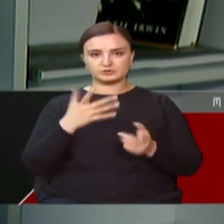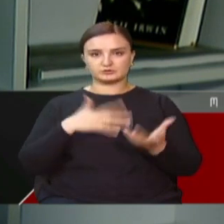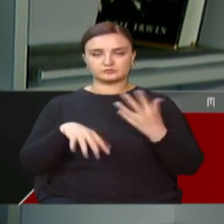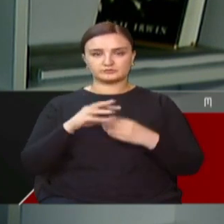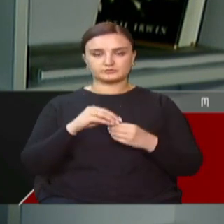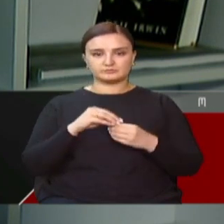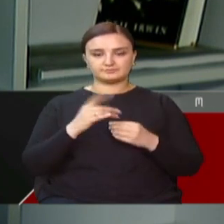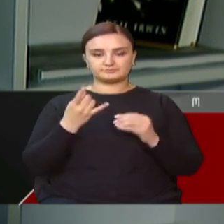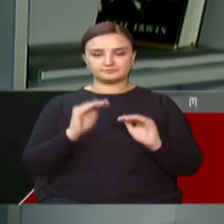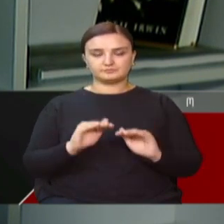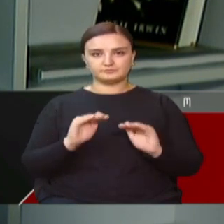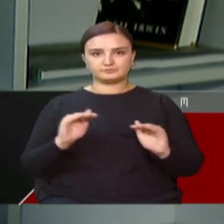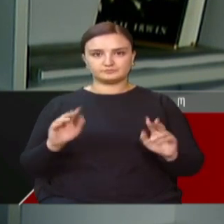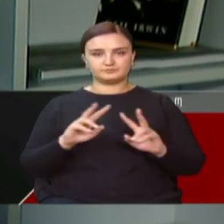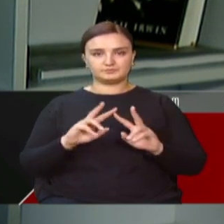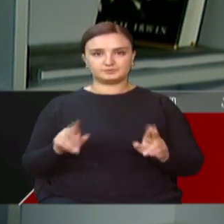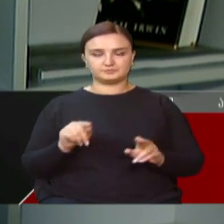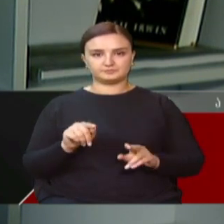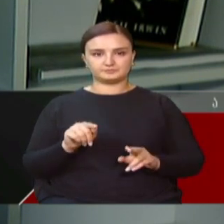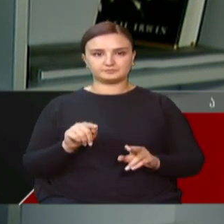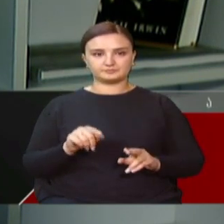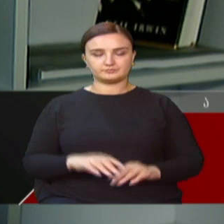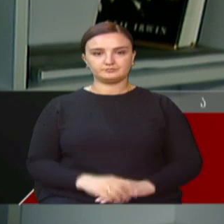ცოტა ბავშვურად